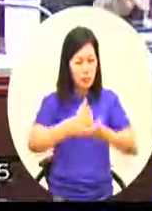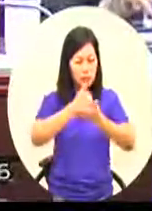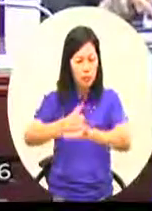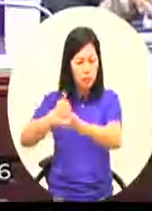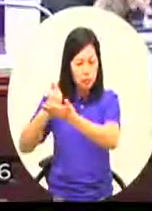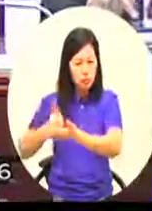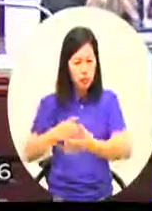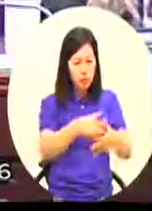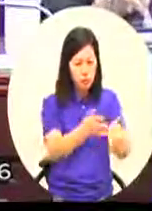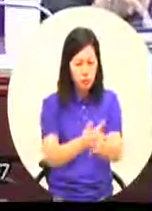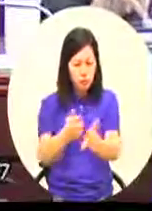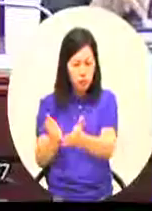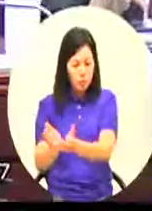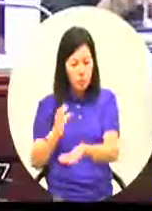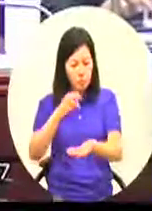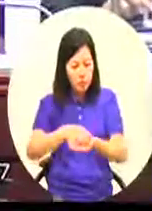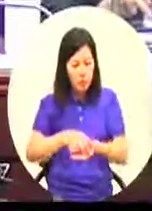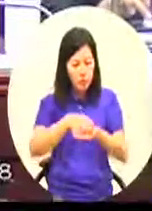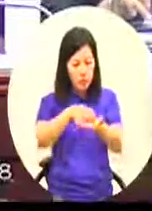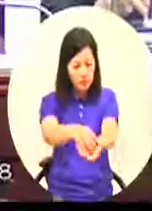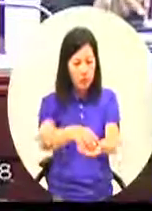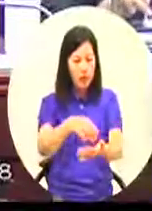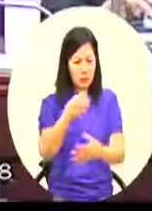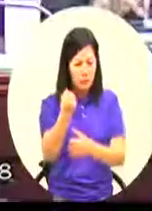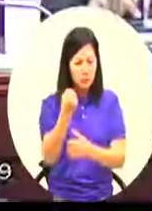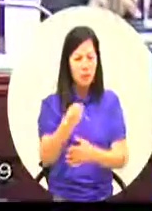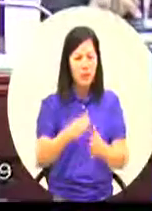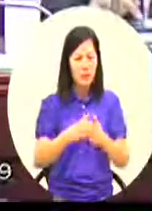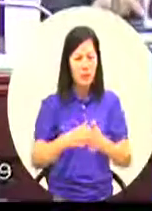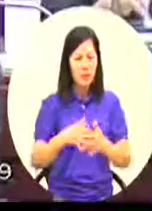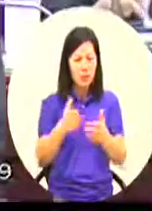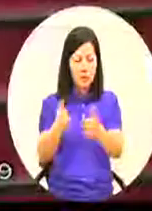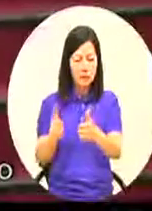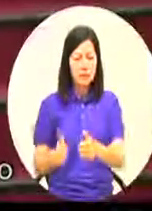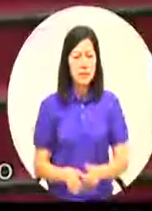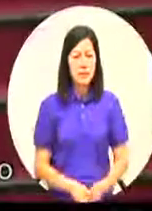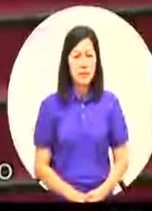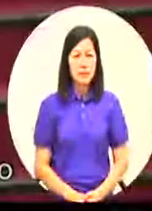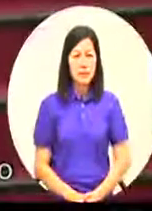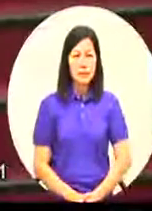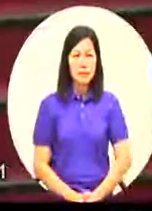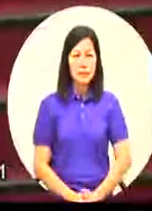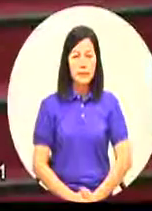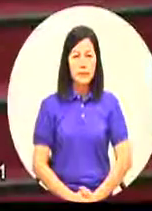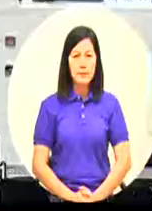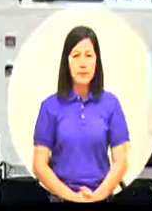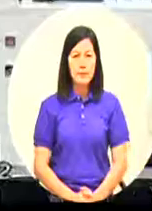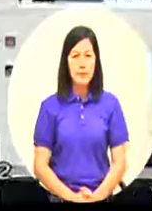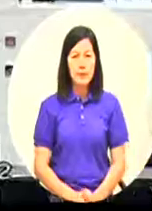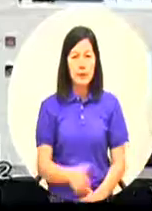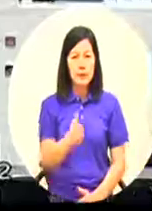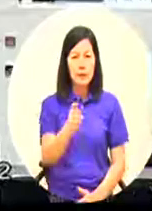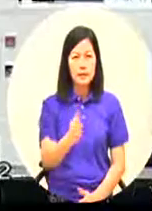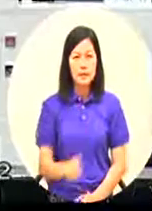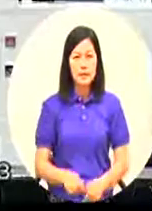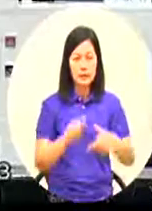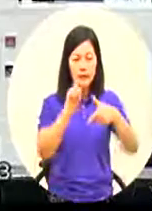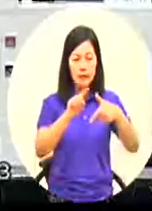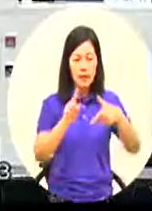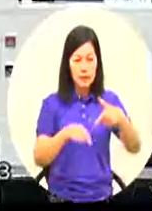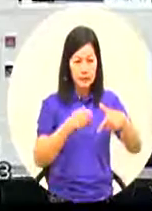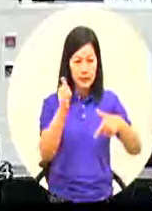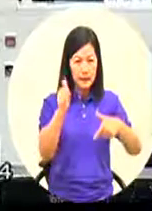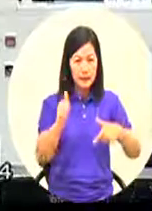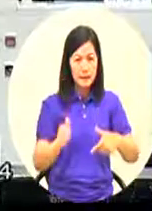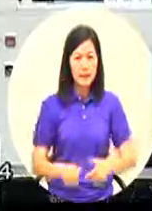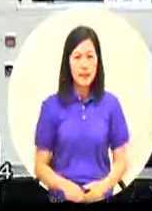族群证明的权利。谢谢议员，谢谢。 好，谢谢伊斯坦大贝亚夫政